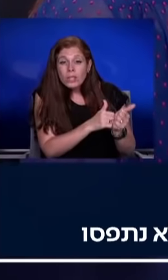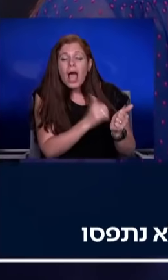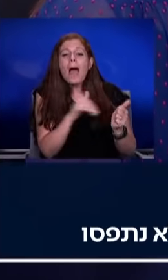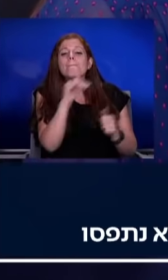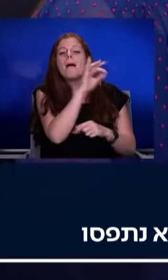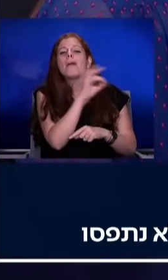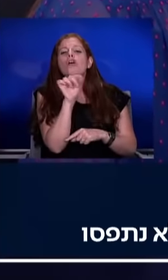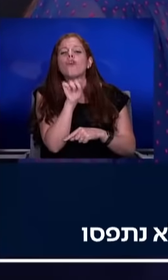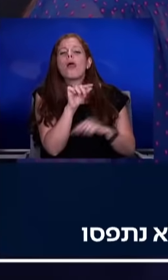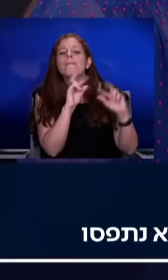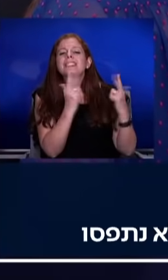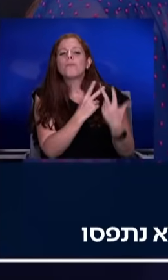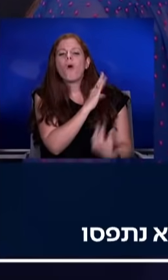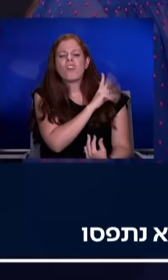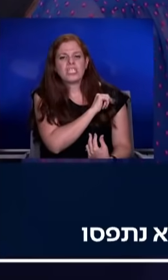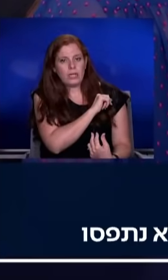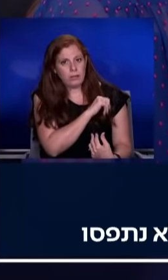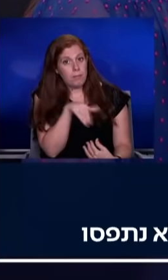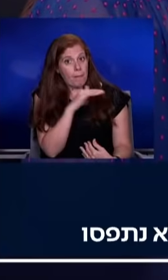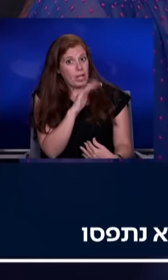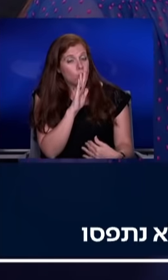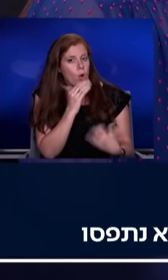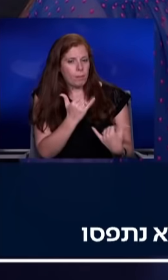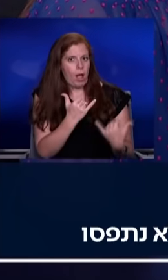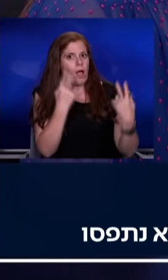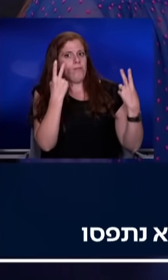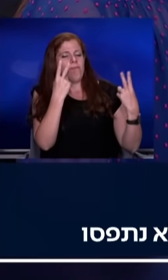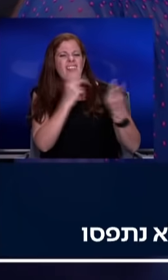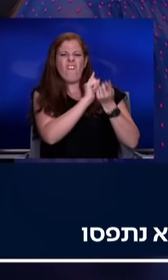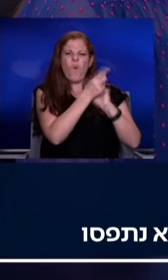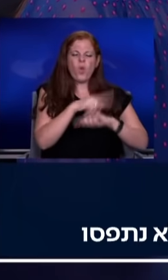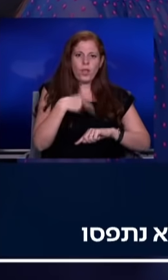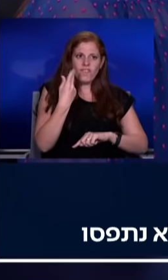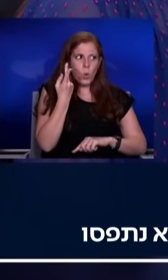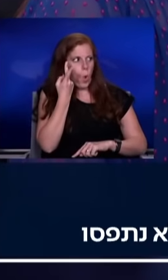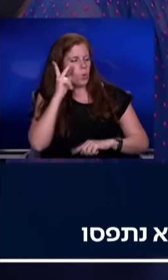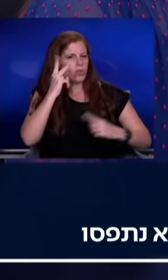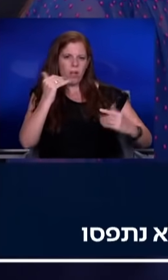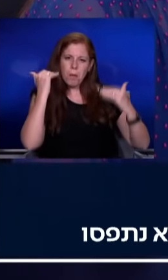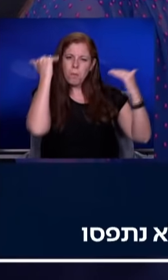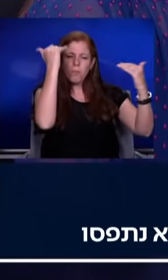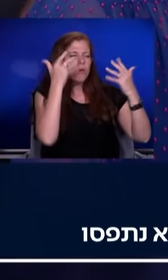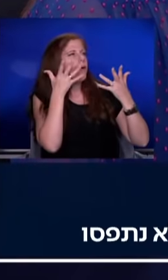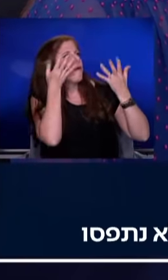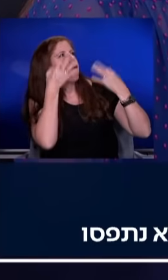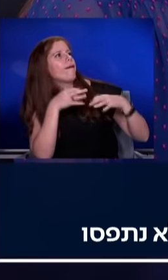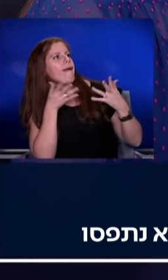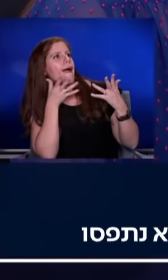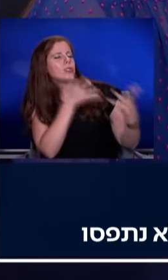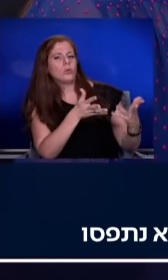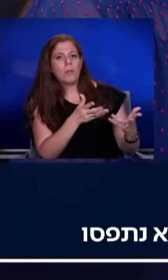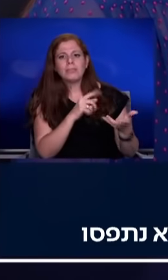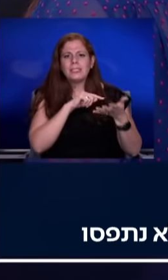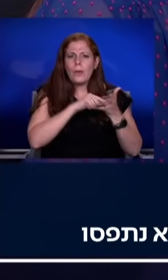בקרב הציבור הפלסטיני, מעמד שהוא גם ככה אייקוני, יהפוך להיות אפילו יותר גבוה. זה עשוי לגרור אחריו פיגועי